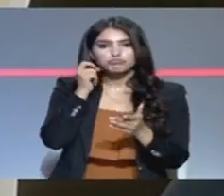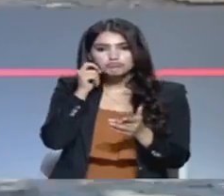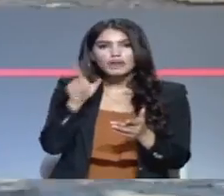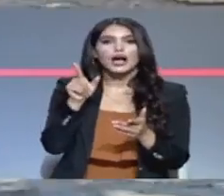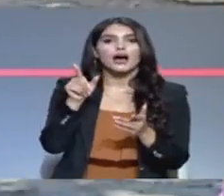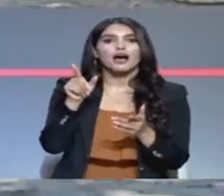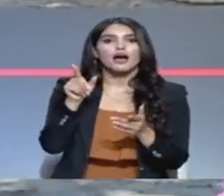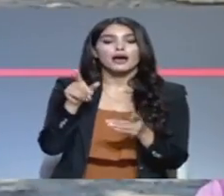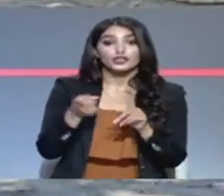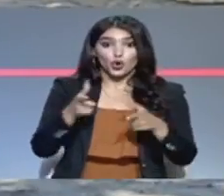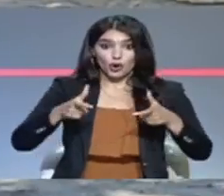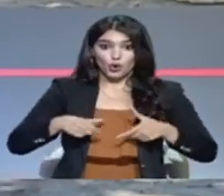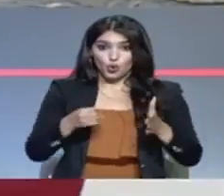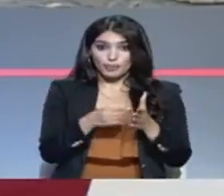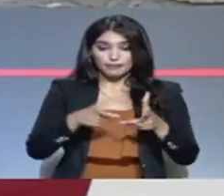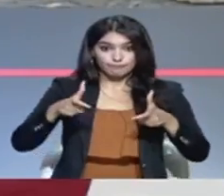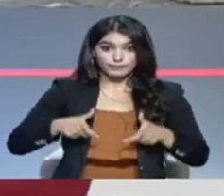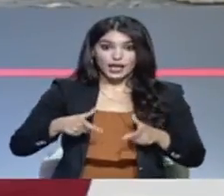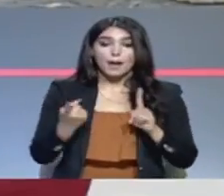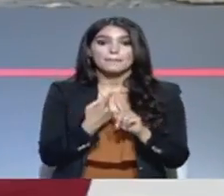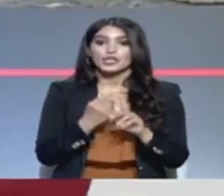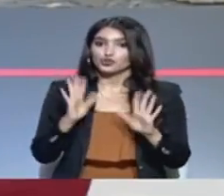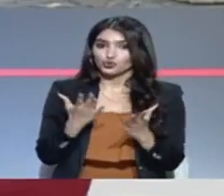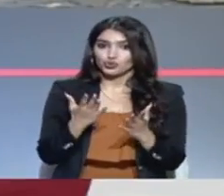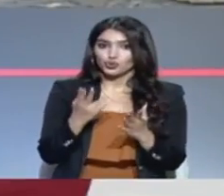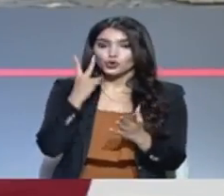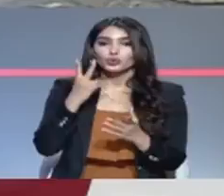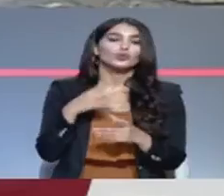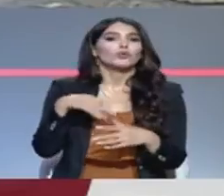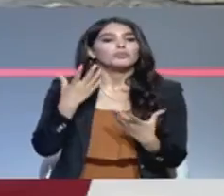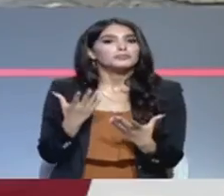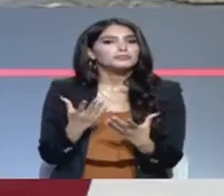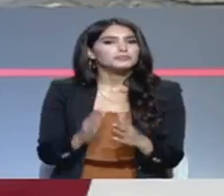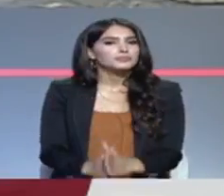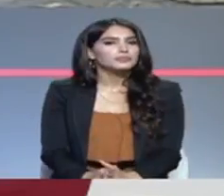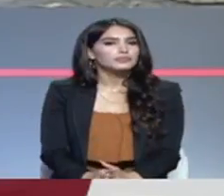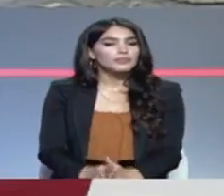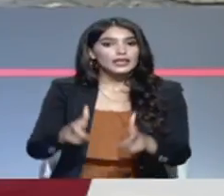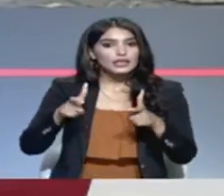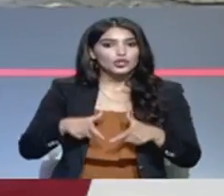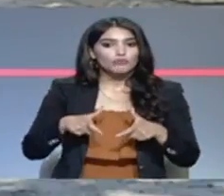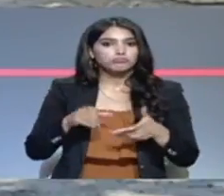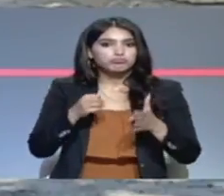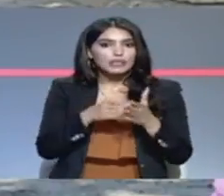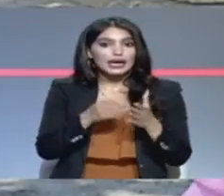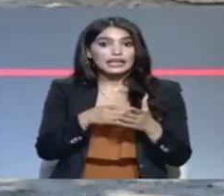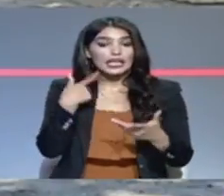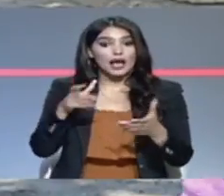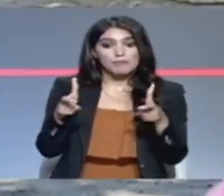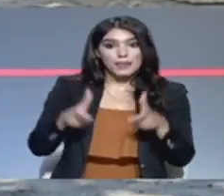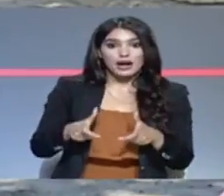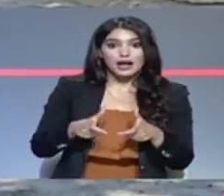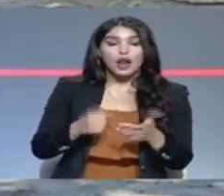ذهب. النسخة هذه الأهمية متاعها أنها ولا تتحوض القطعة الأصلية نظرا